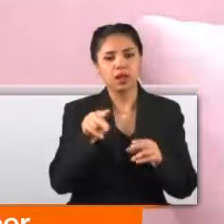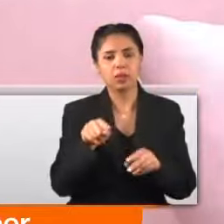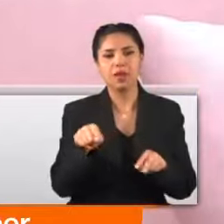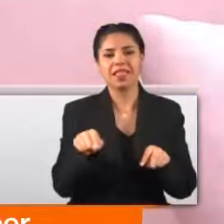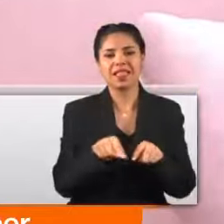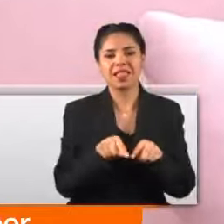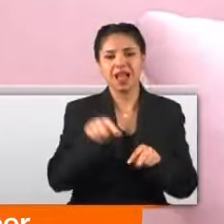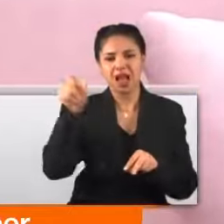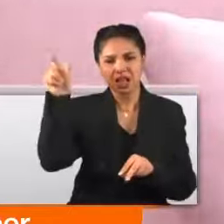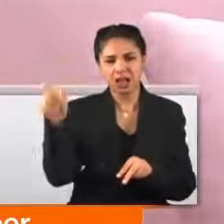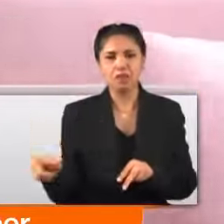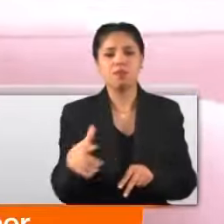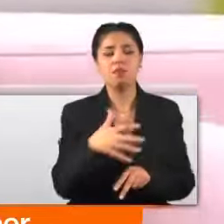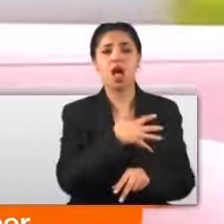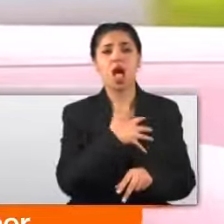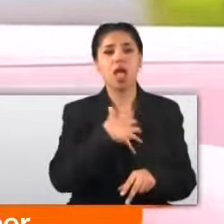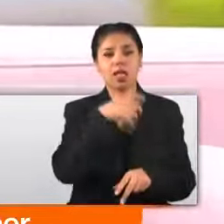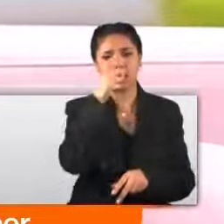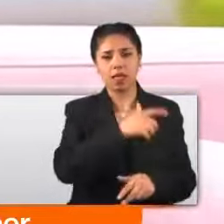annem sevgili. Daha önce...